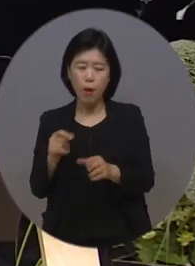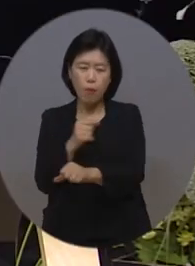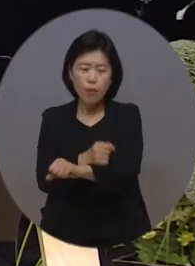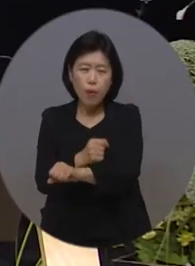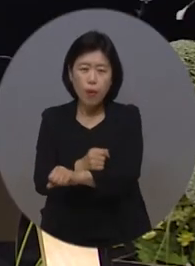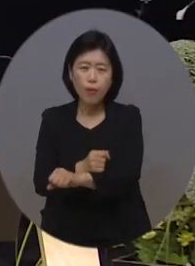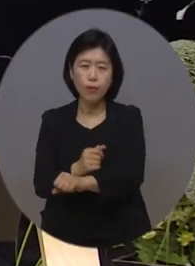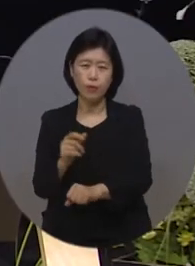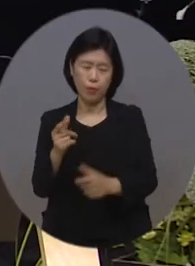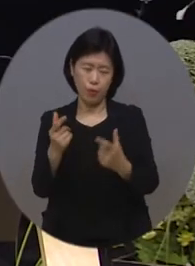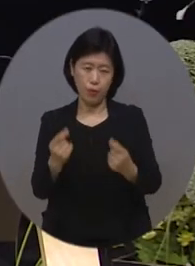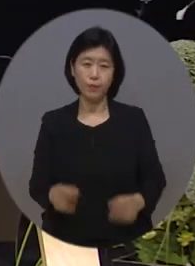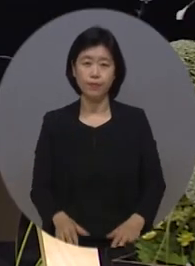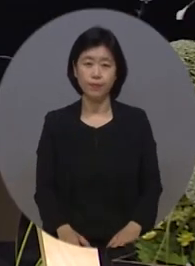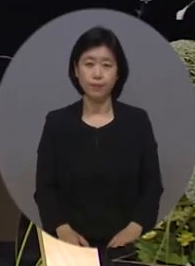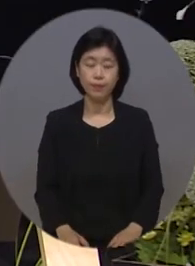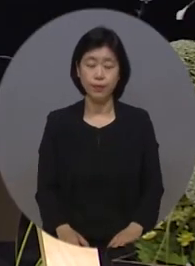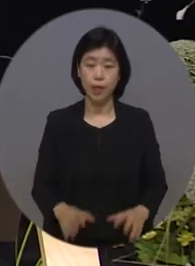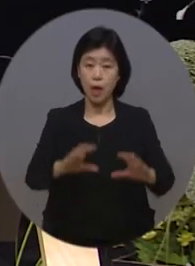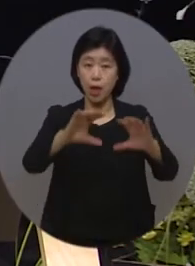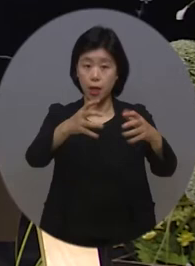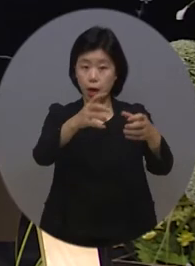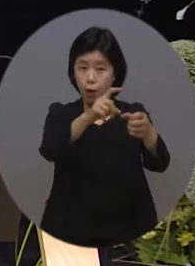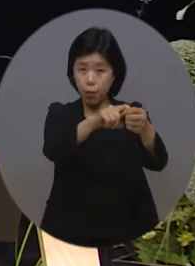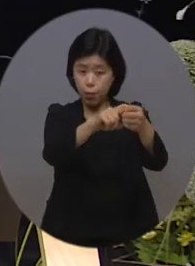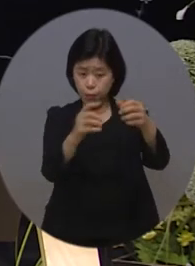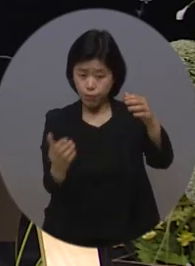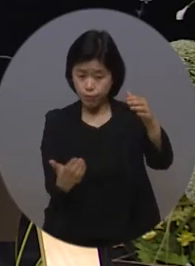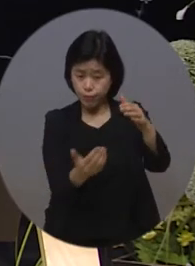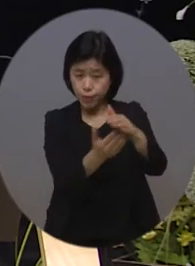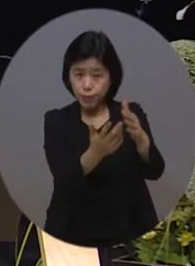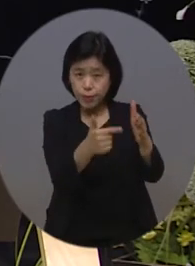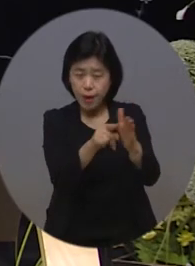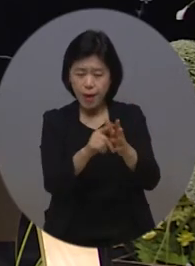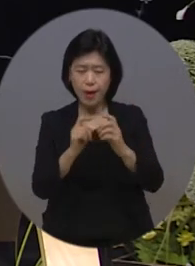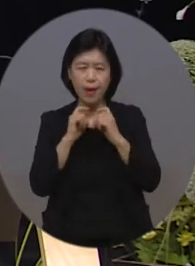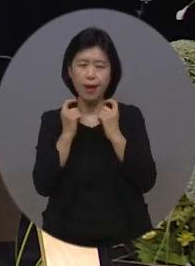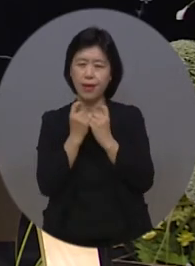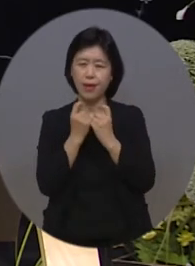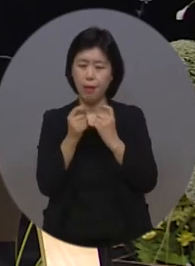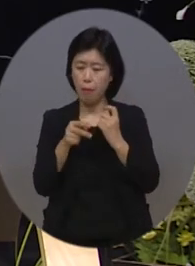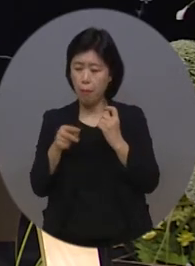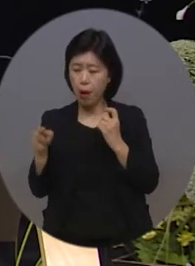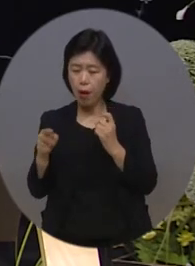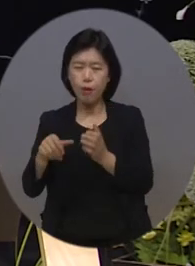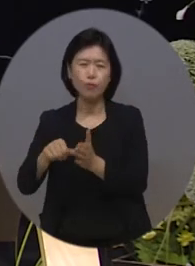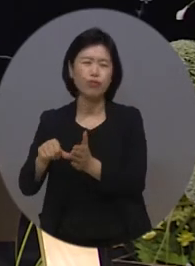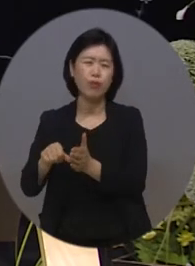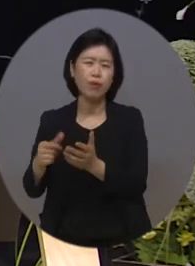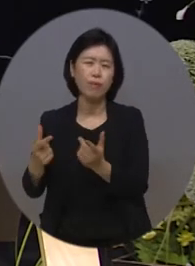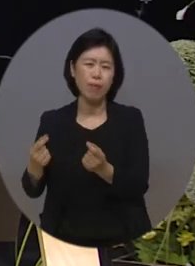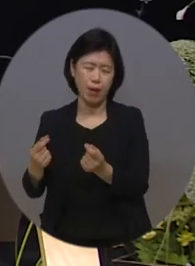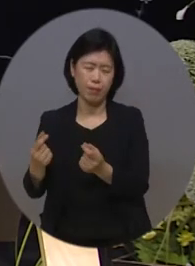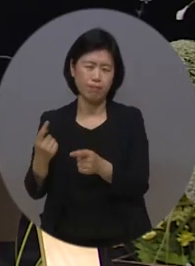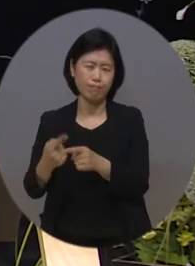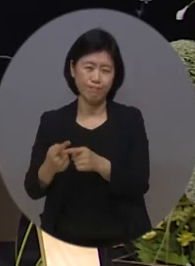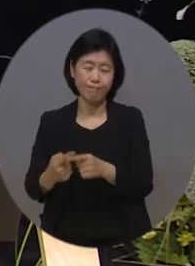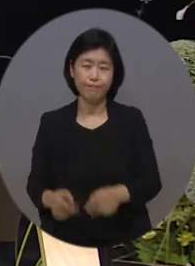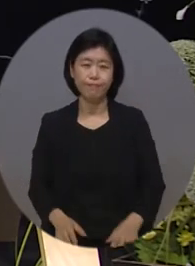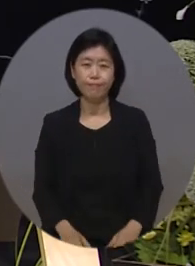국가의 욕망에 개인의 권리가 소외되었고 개인은 곧 수출 품목이 되기도 했습니다.